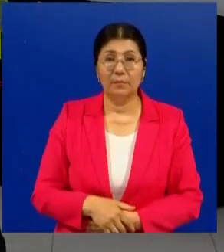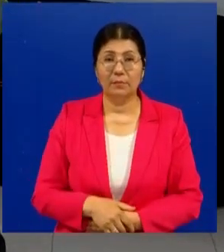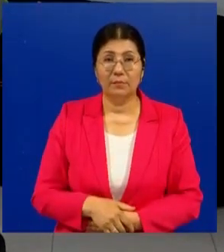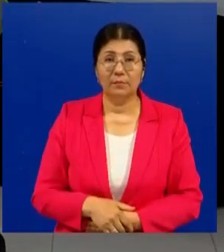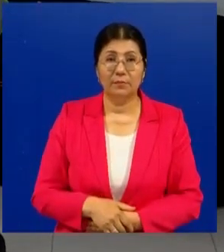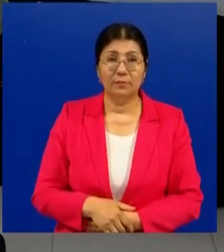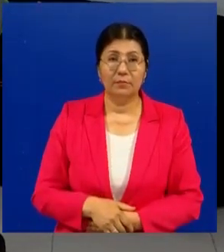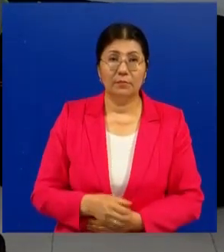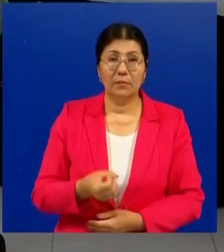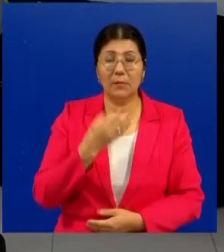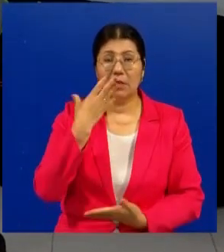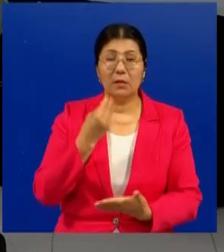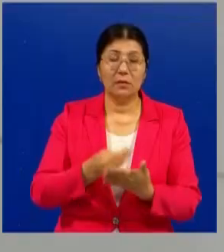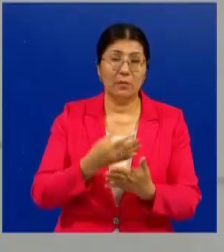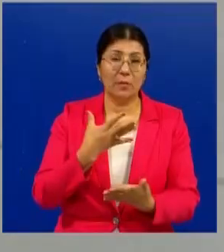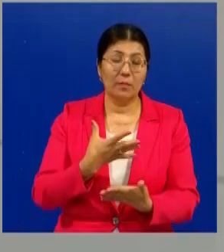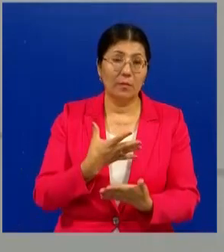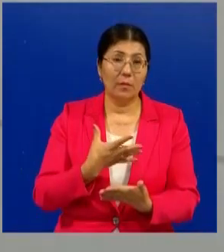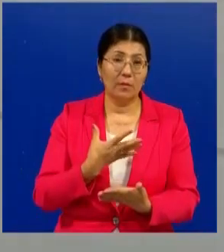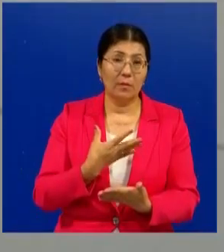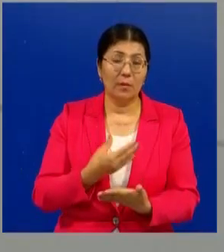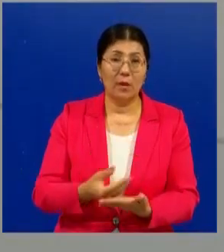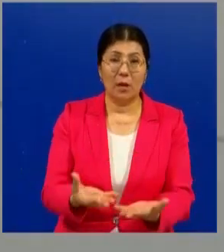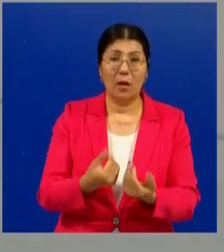жақсы болған алдым деп ойлаймын.